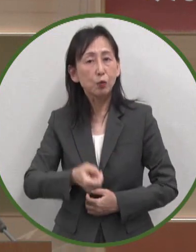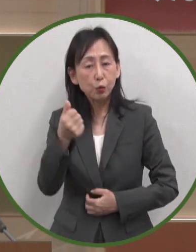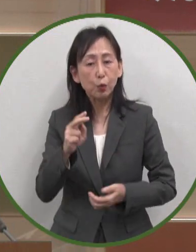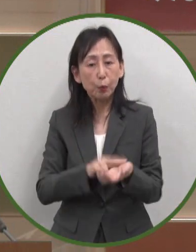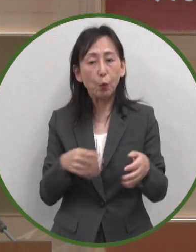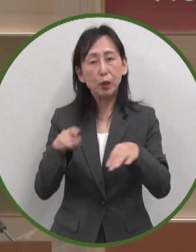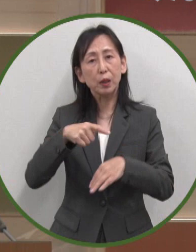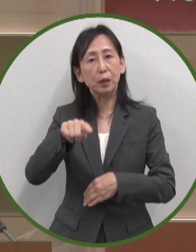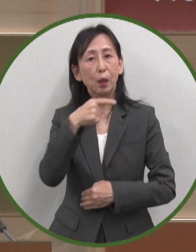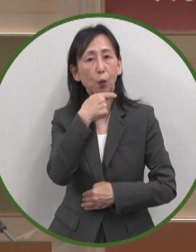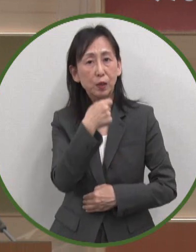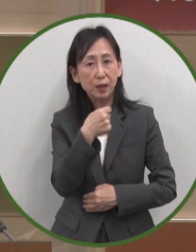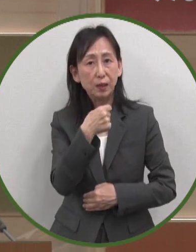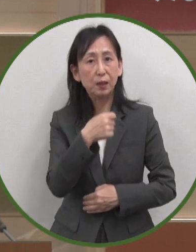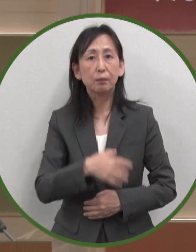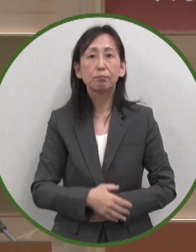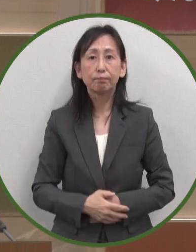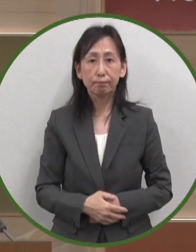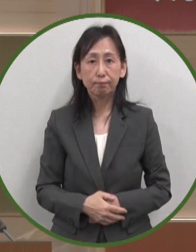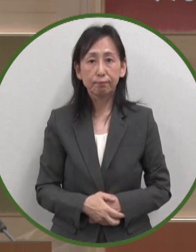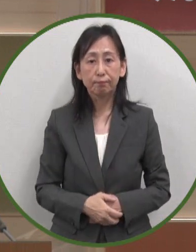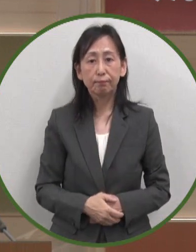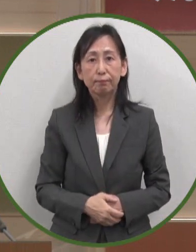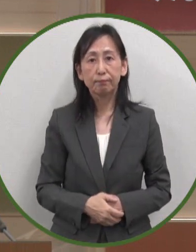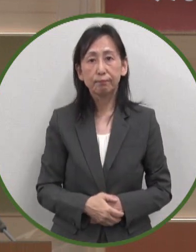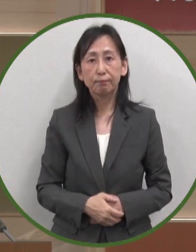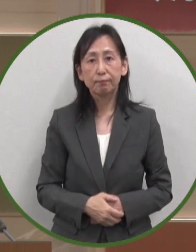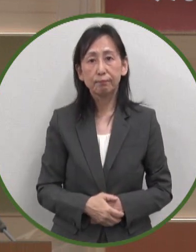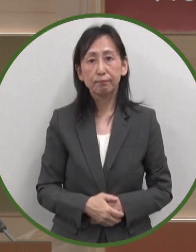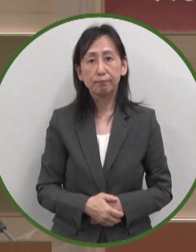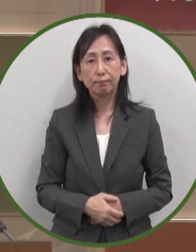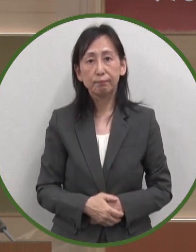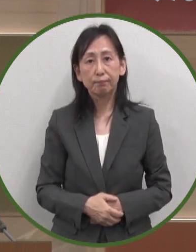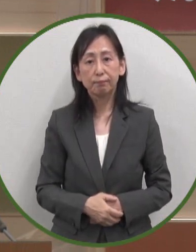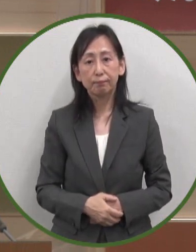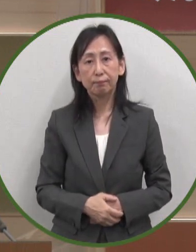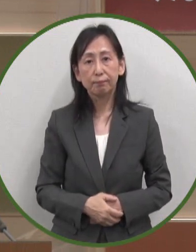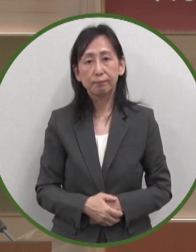行っていただきたいということですね。でまずそれがあります。で